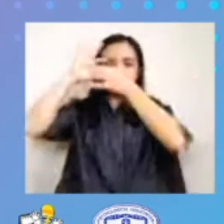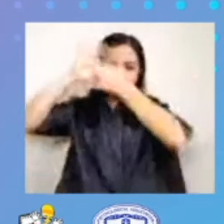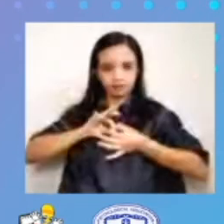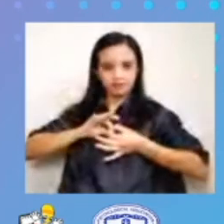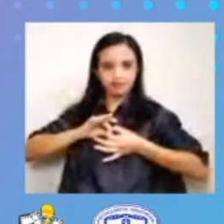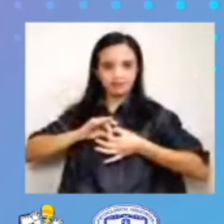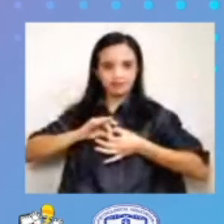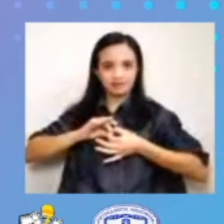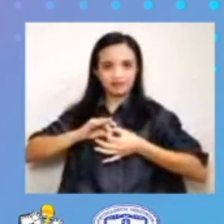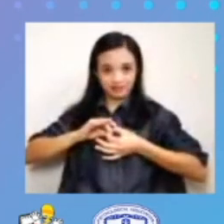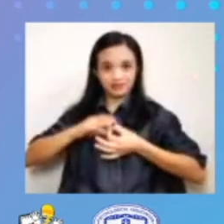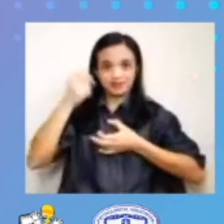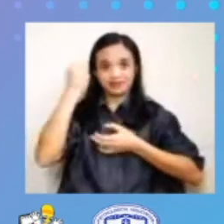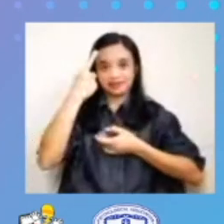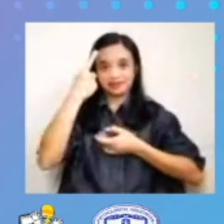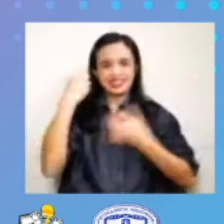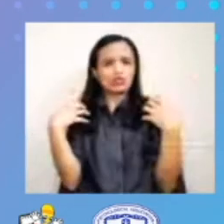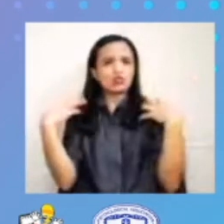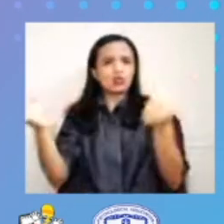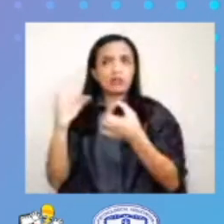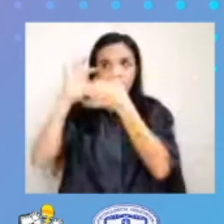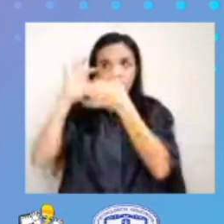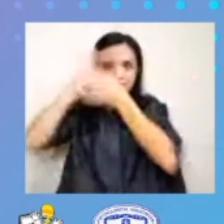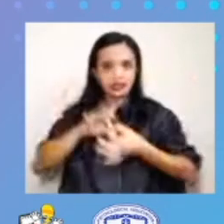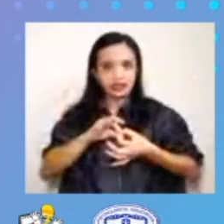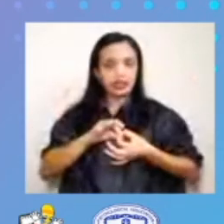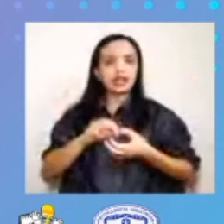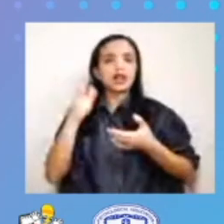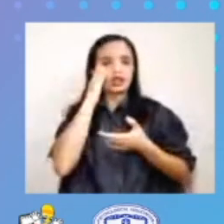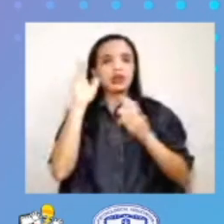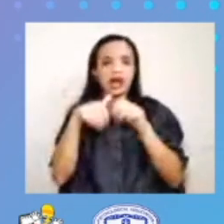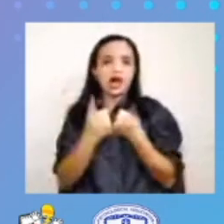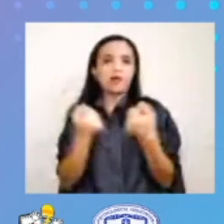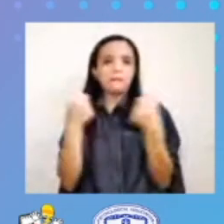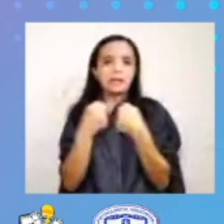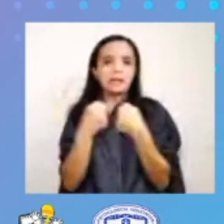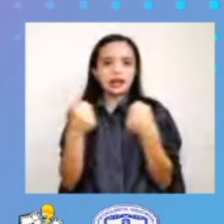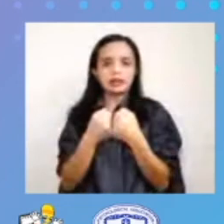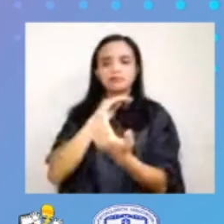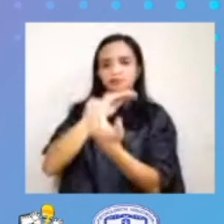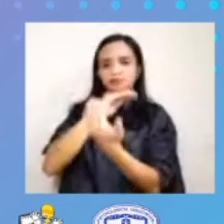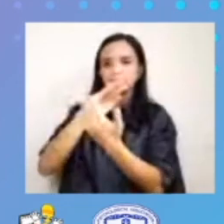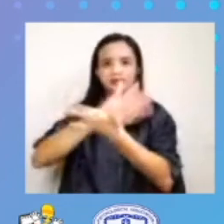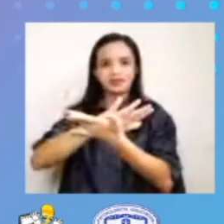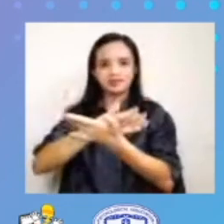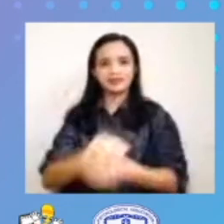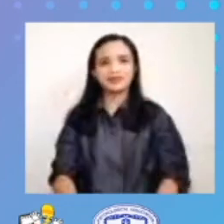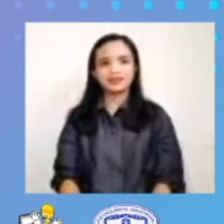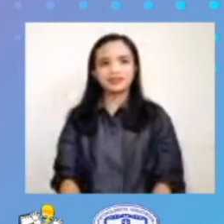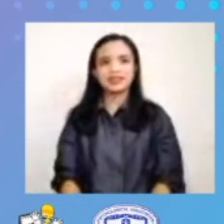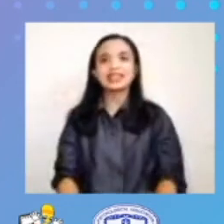COVID, sinasabi nila dyan, gamit ka ng mask. O di narinig mo, gamit ka ng mask. Pero